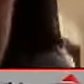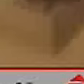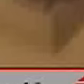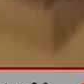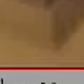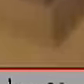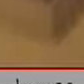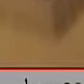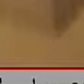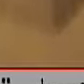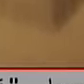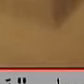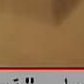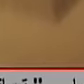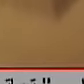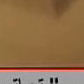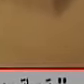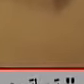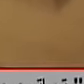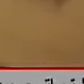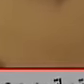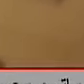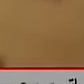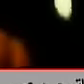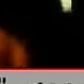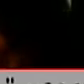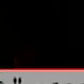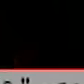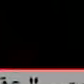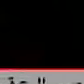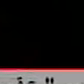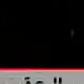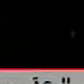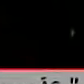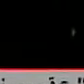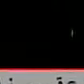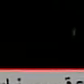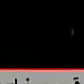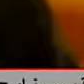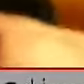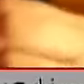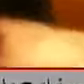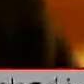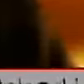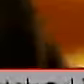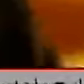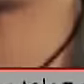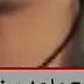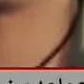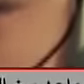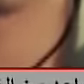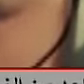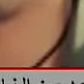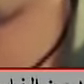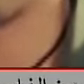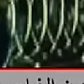75، وتخرج في معهد السينما قسم اخراج عام 97. عمل في البداية كمساعد مخرج، وسرعان ما تحول